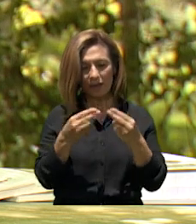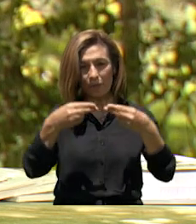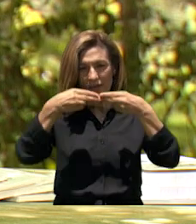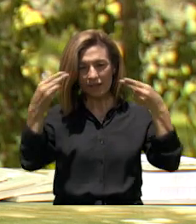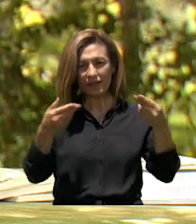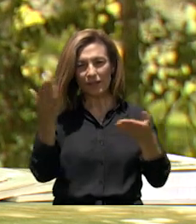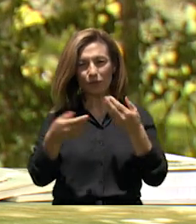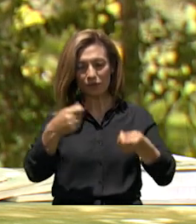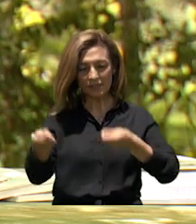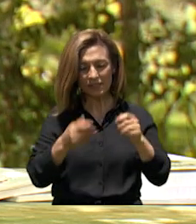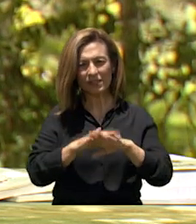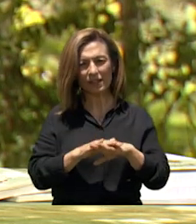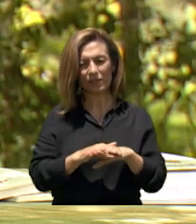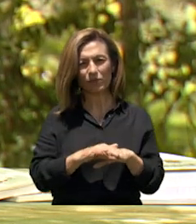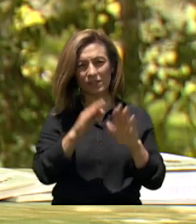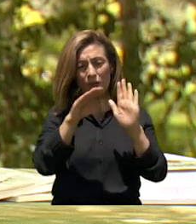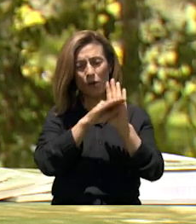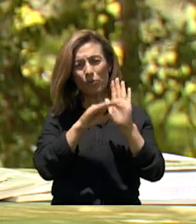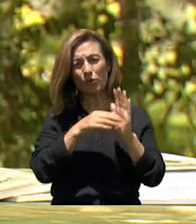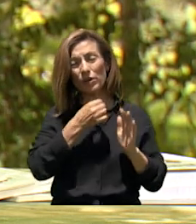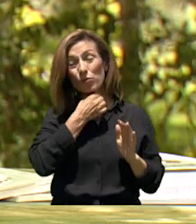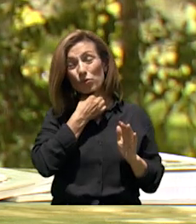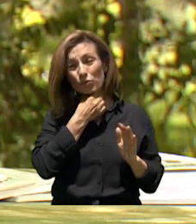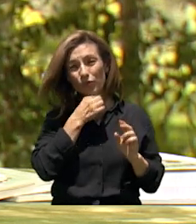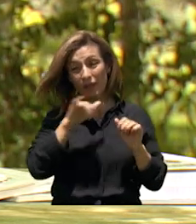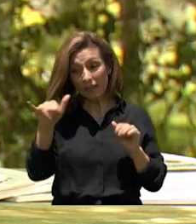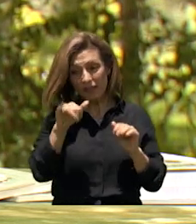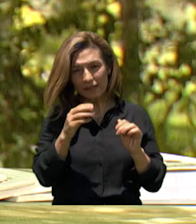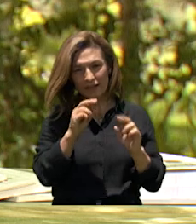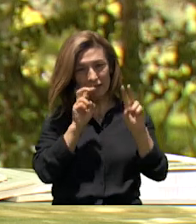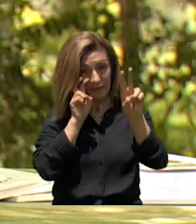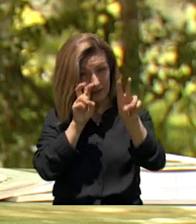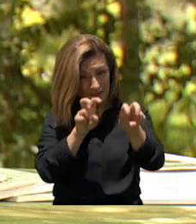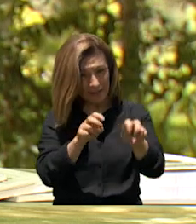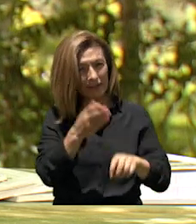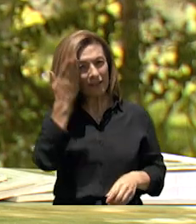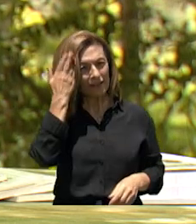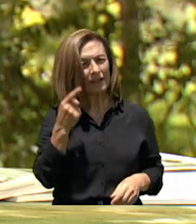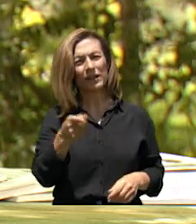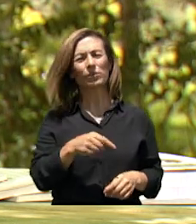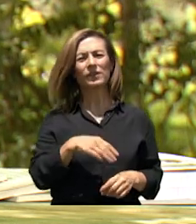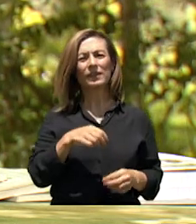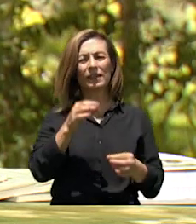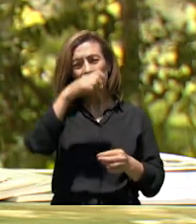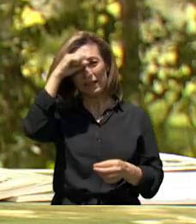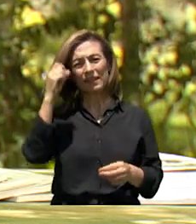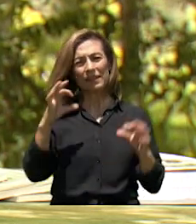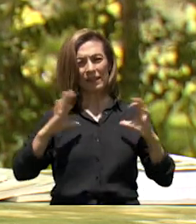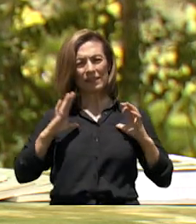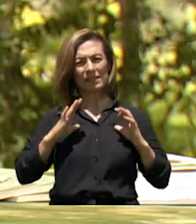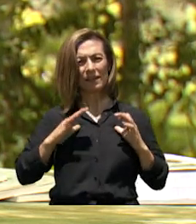etkinlikler yapacağız programı lütfen yakından takip edin yaz tatiline dolu dolu geçirmeniz için